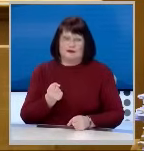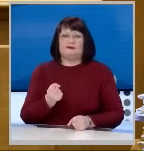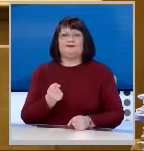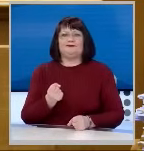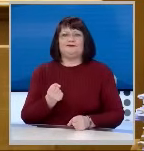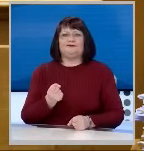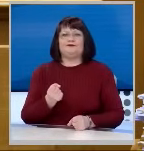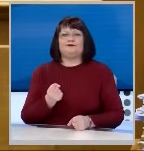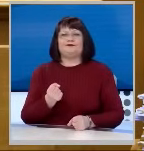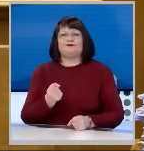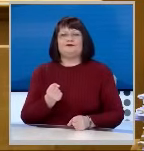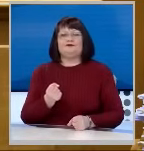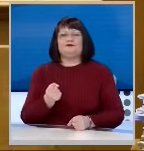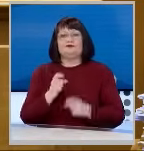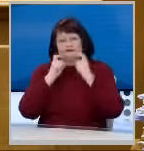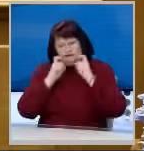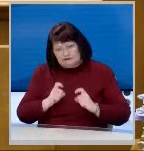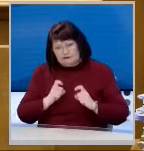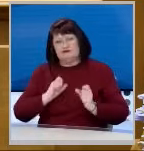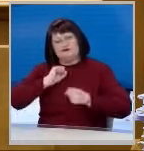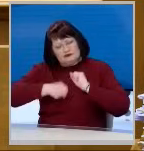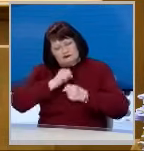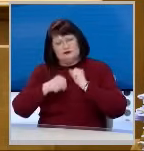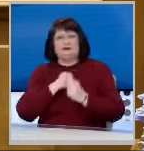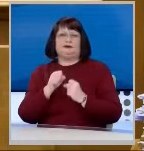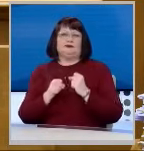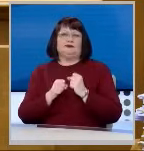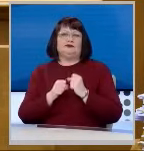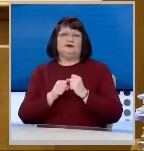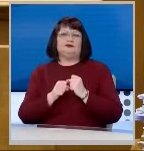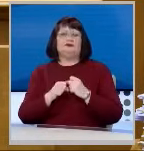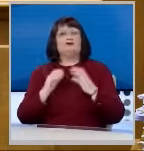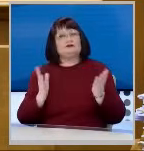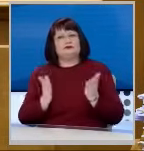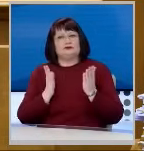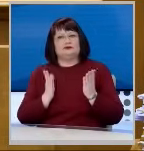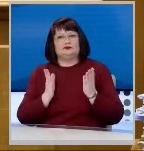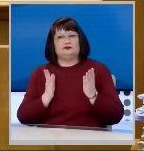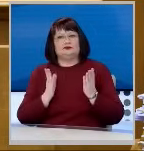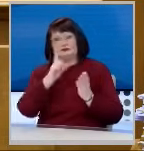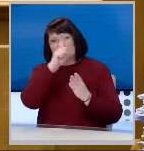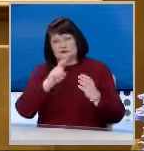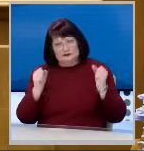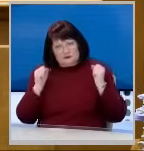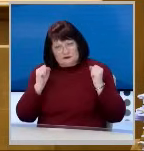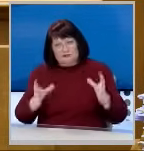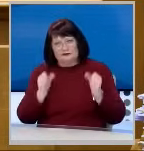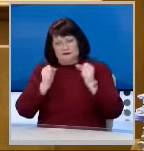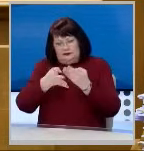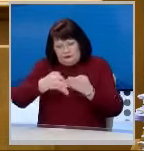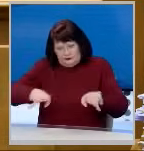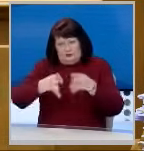υπηρετούν το καθήκον τους προς τους ανθρώπους τους όσο οι επιζώντες και οι